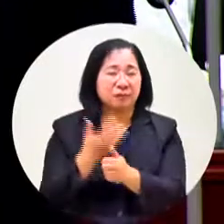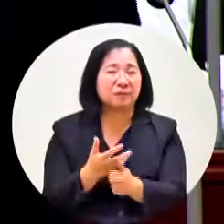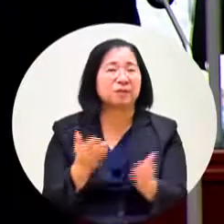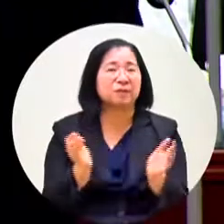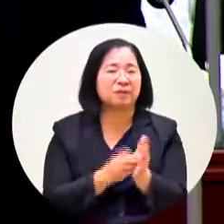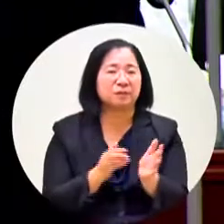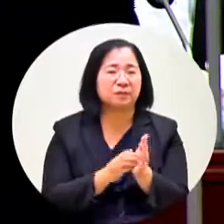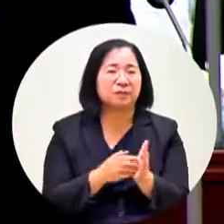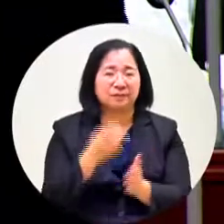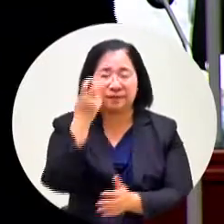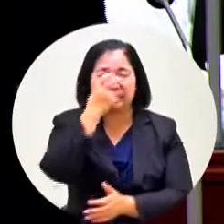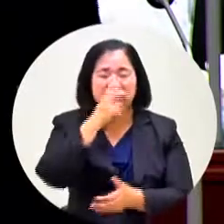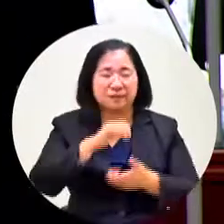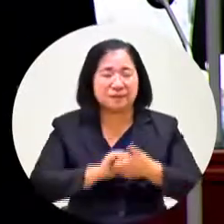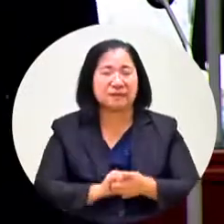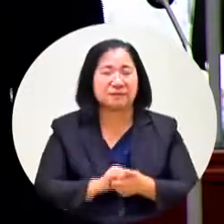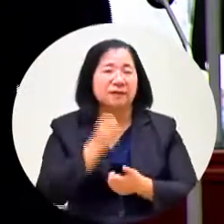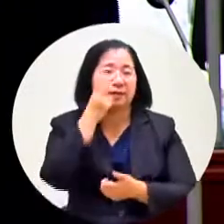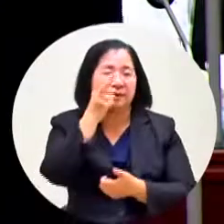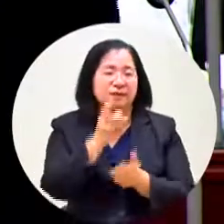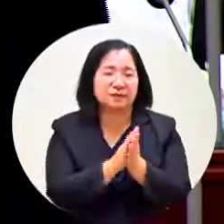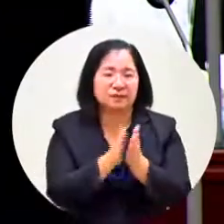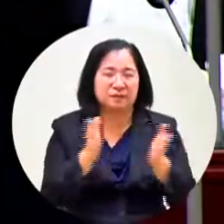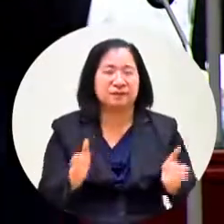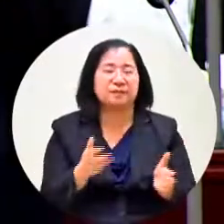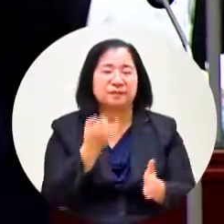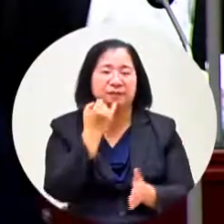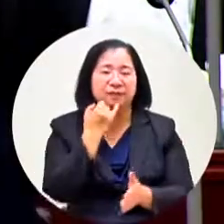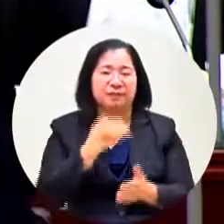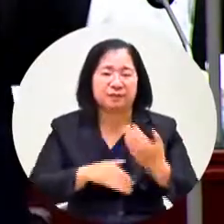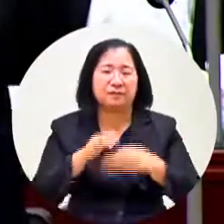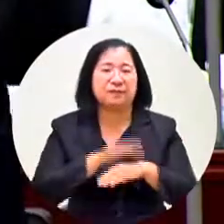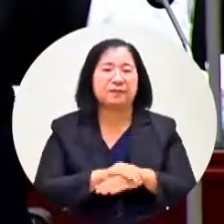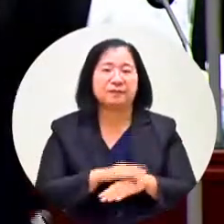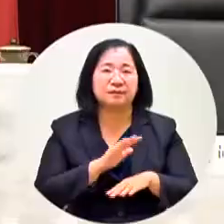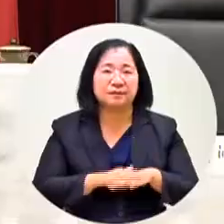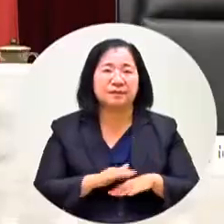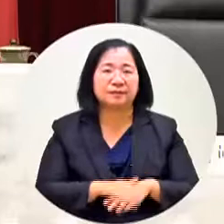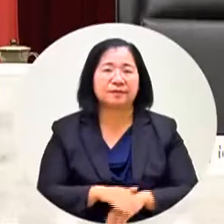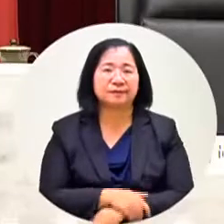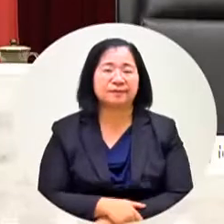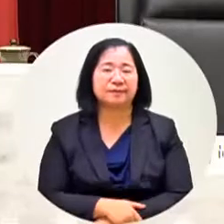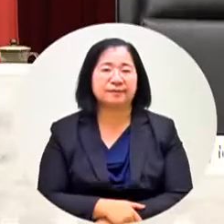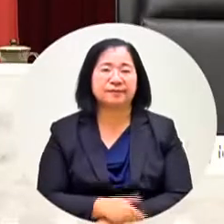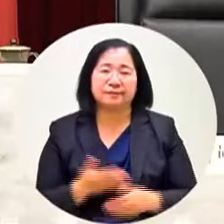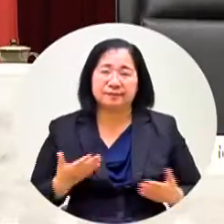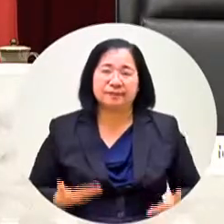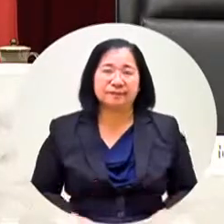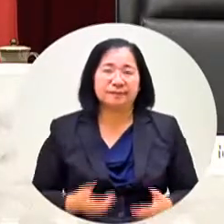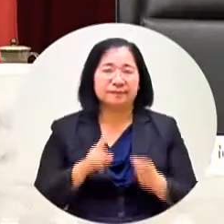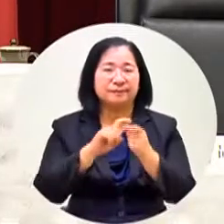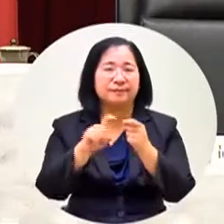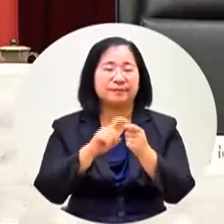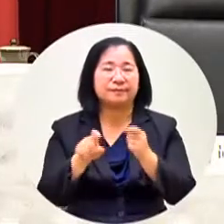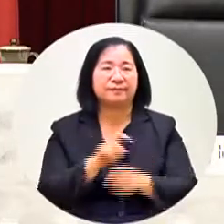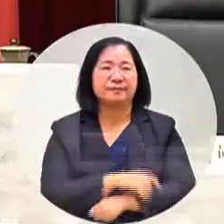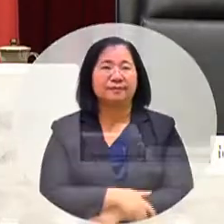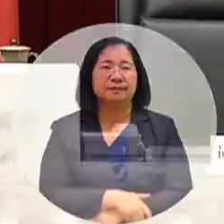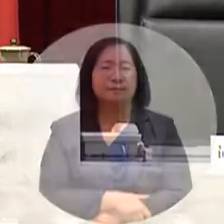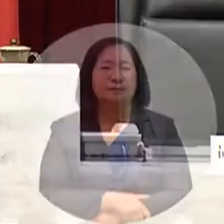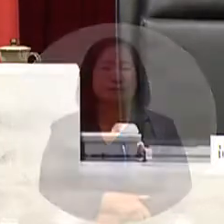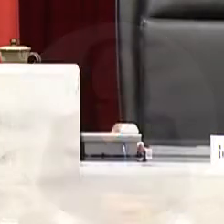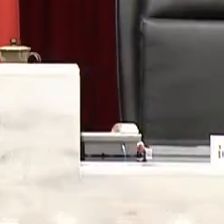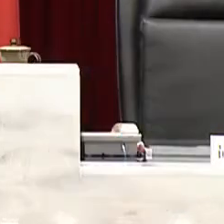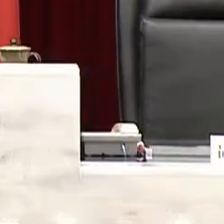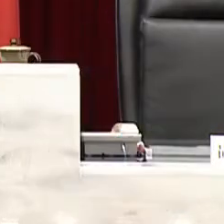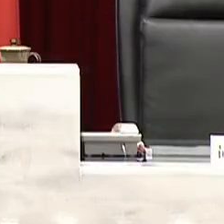进行？ 跟议长报告啊，这个公务局跟文化局大概我们已经研拟过，那公务局会